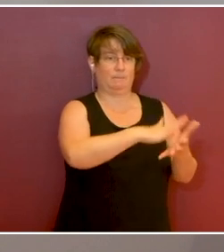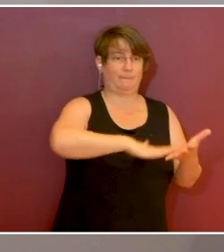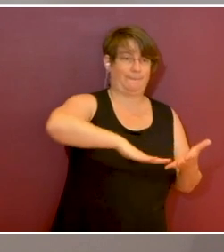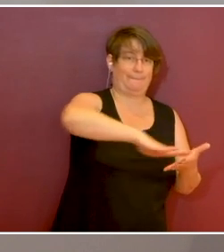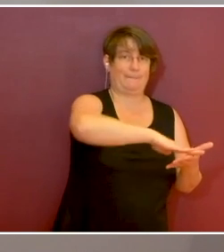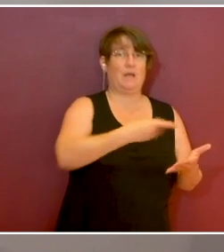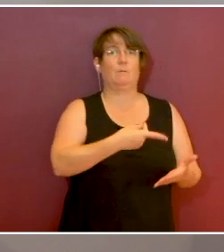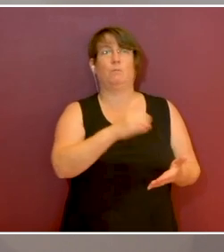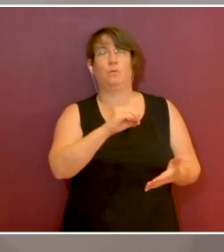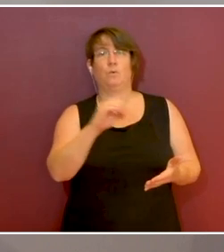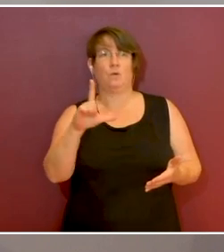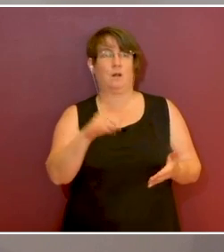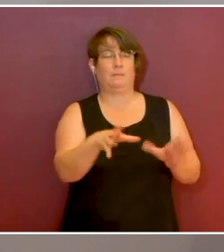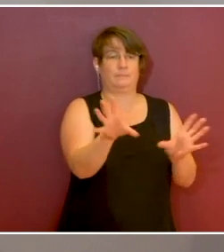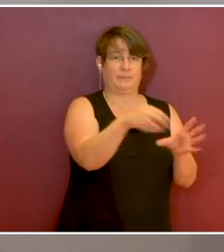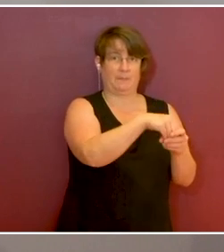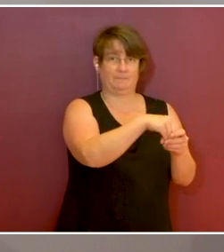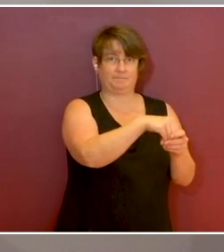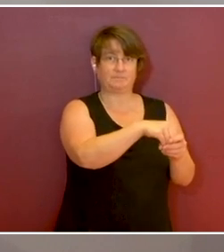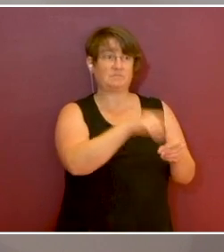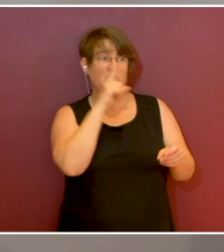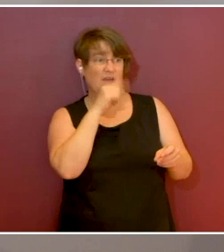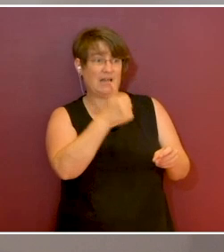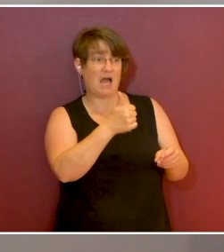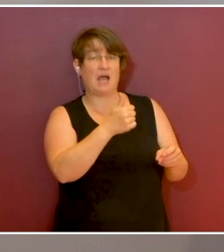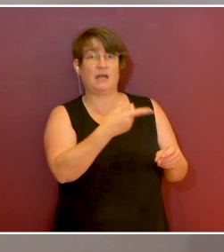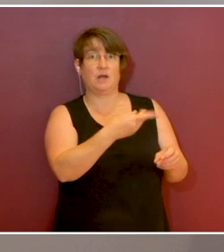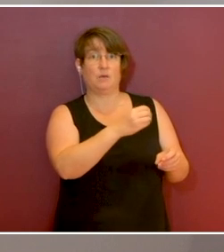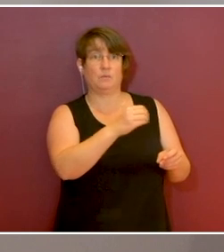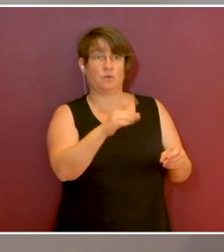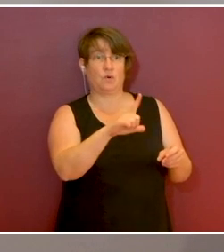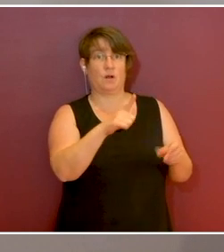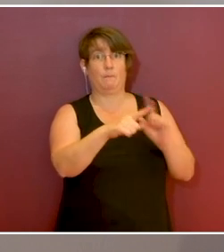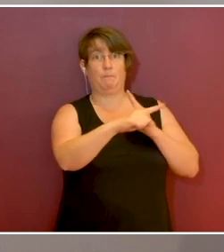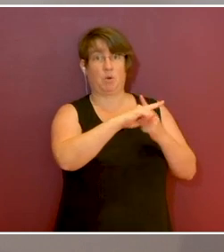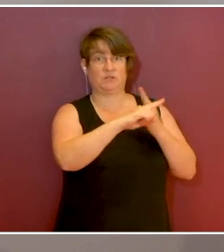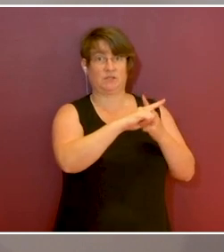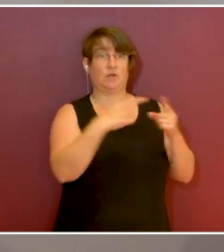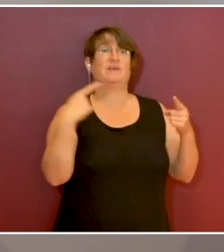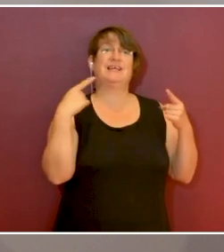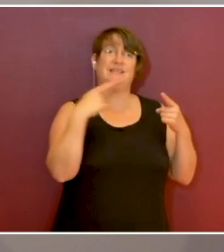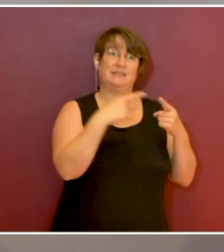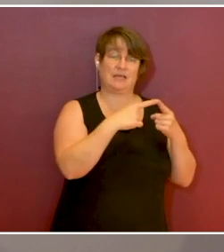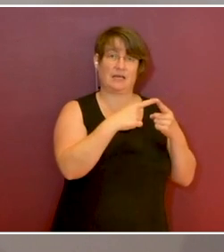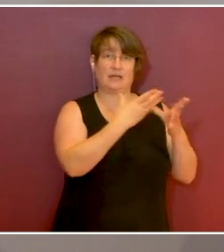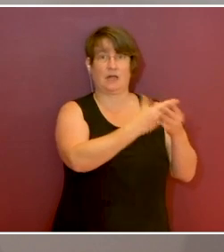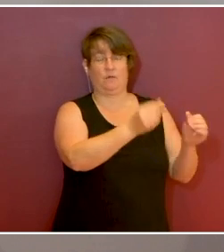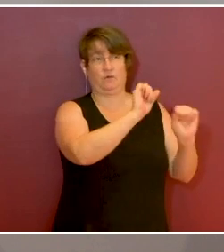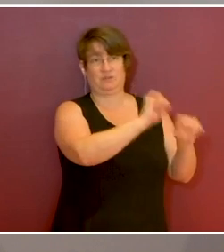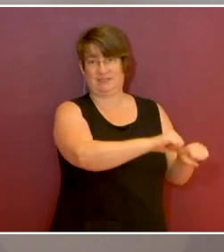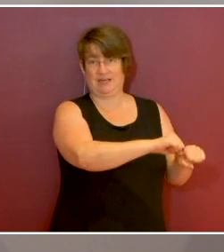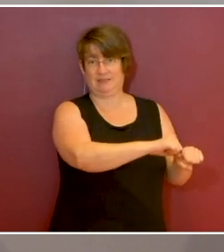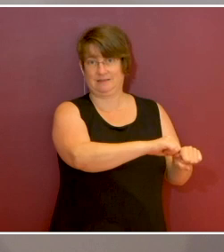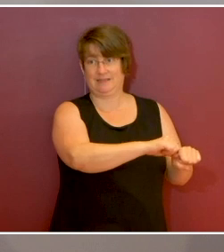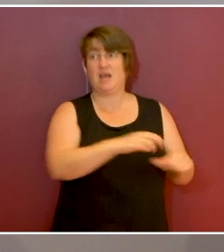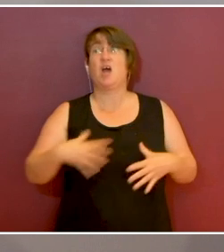wir im Labor poolen, wenn ein Pool positiv ist, den direkt auflösen können und nicht wie in Köln. Da ist ja das Problem, dass alle